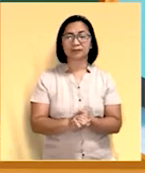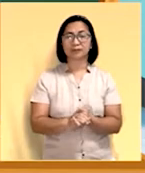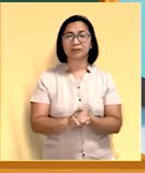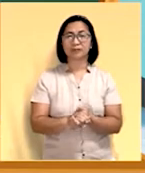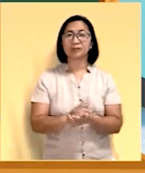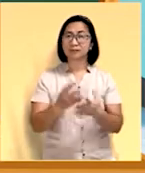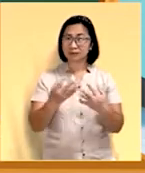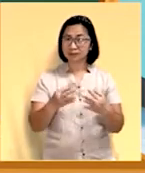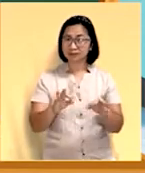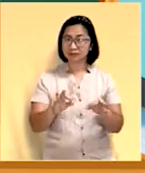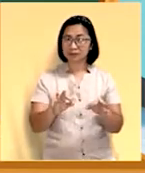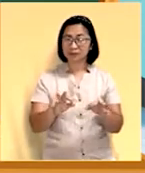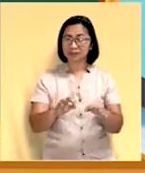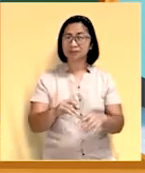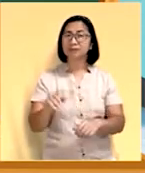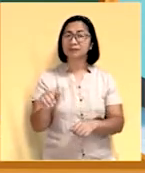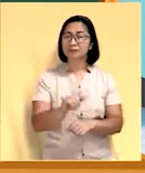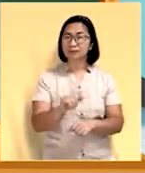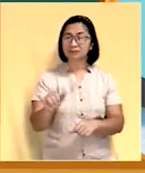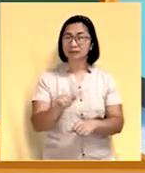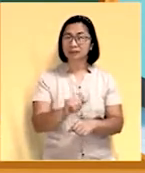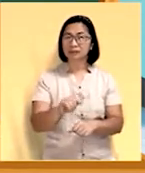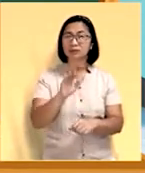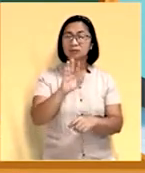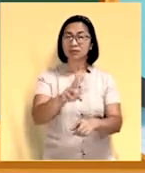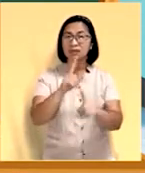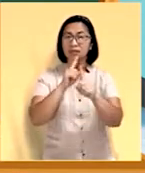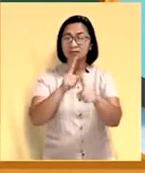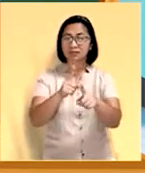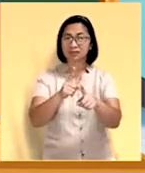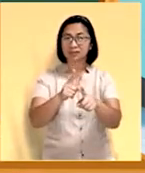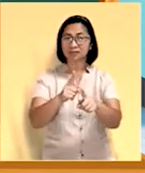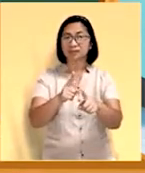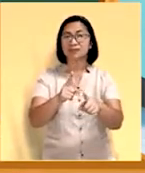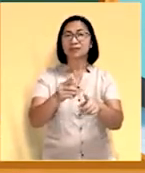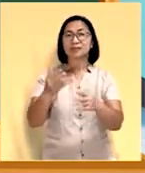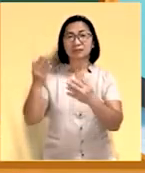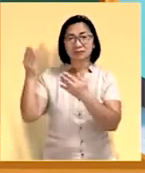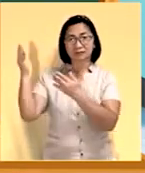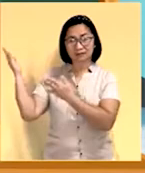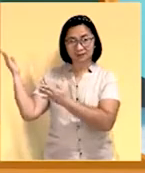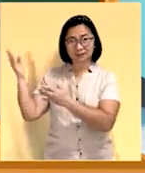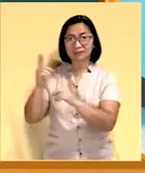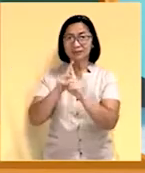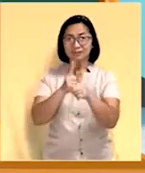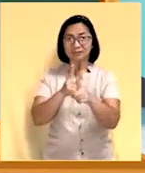Nagawa na ba? Katulad ba ng iyong sagot ang aking sagot?